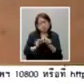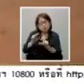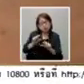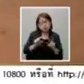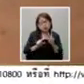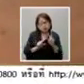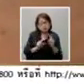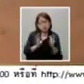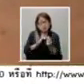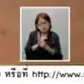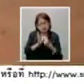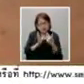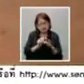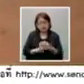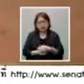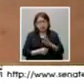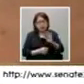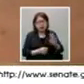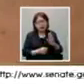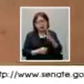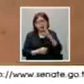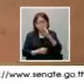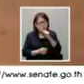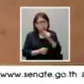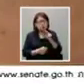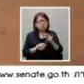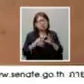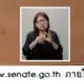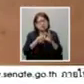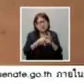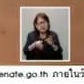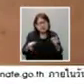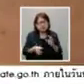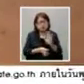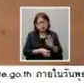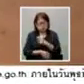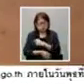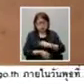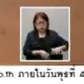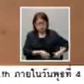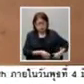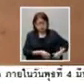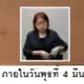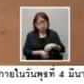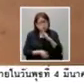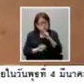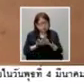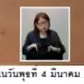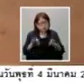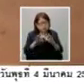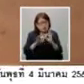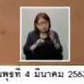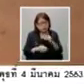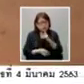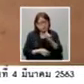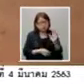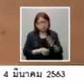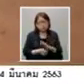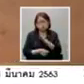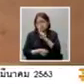ให้กล่าวถึงพระมหากษัตริย์โดยไม่จำเป็นถ้าพูดถึงถ้าสมาชิกจะอภิปรายปมถวายสัต